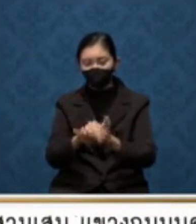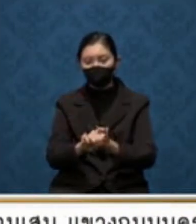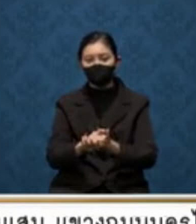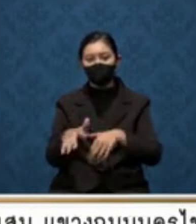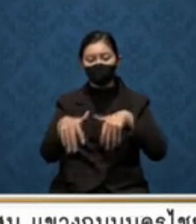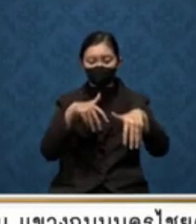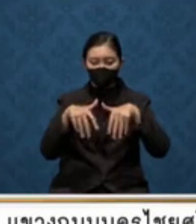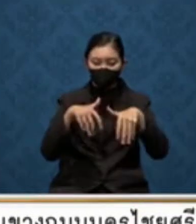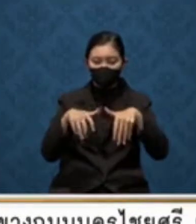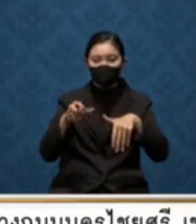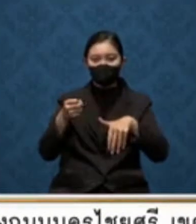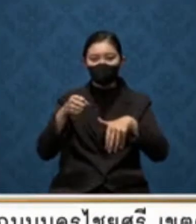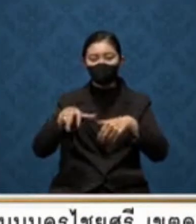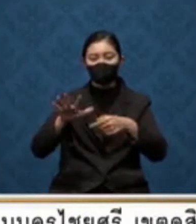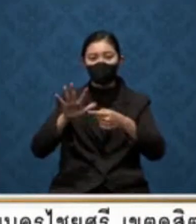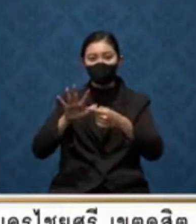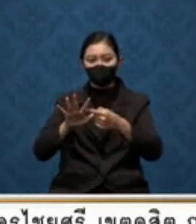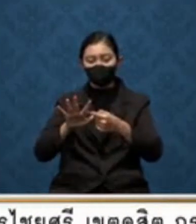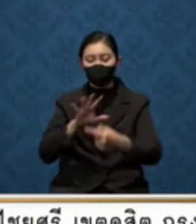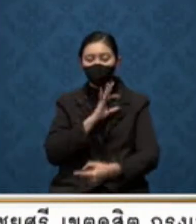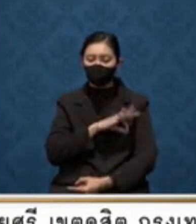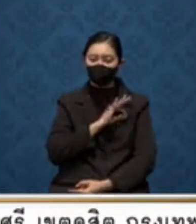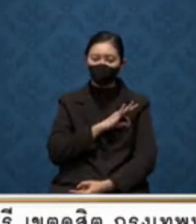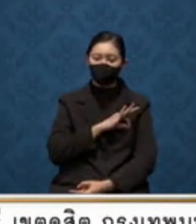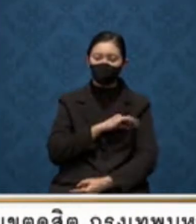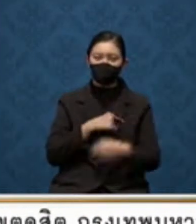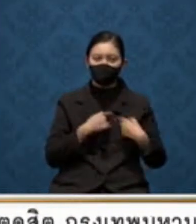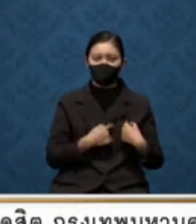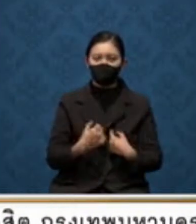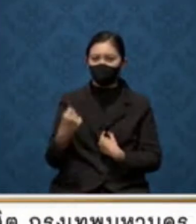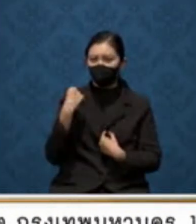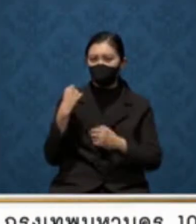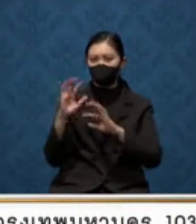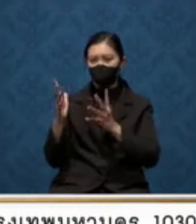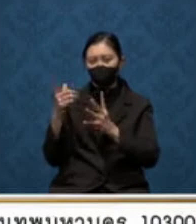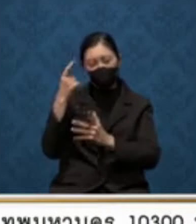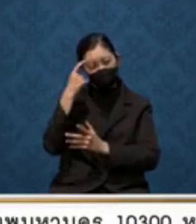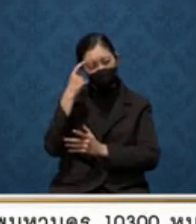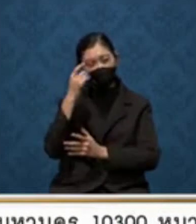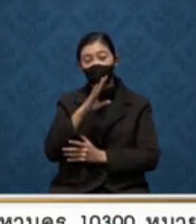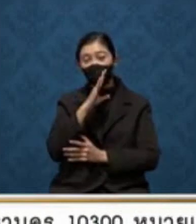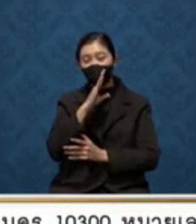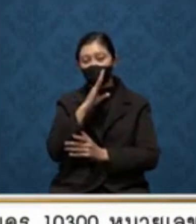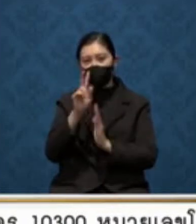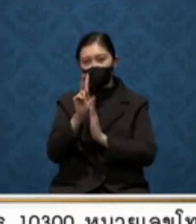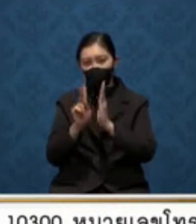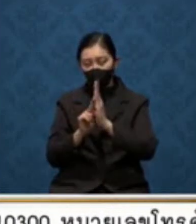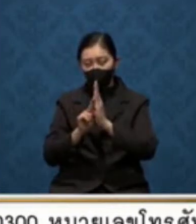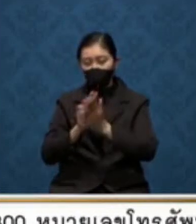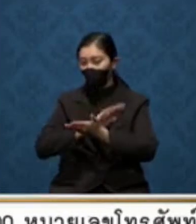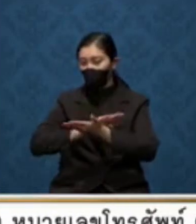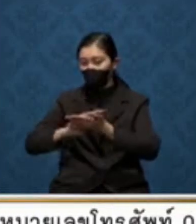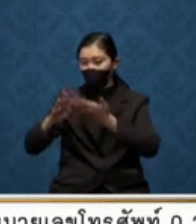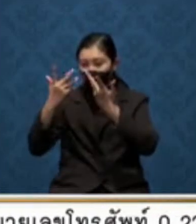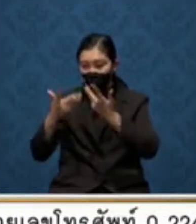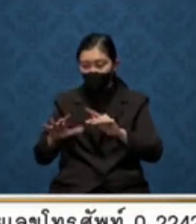ค้าอย่างเศรี์ในอุตสหกรมสุรา จะเกิขได้จริงเพรกฎหมายที่มความเกี่ยวเนองกันไม่